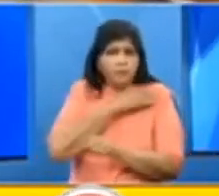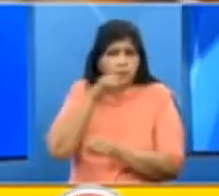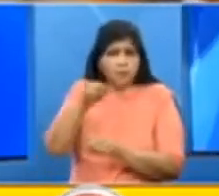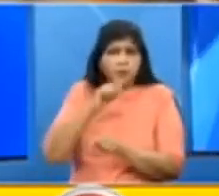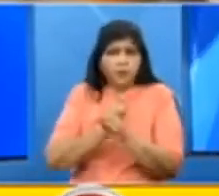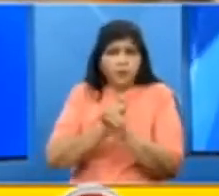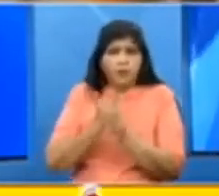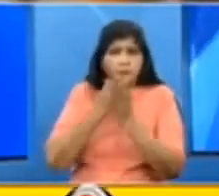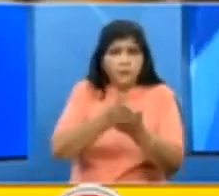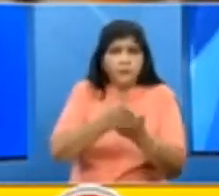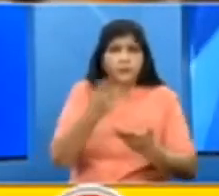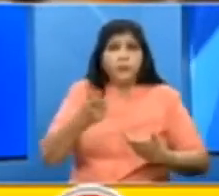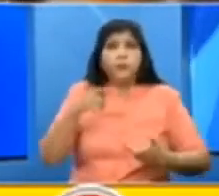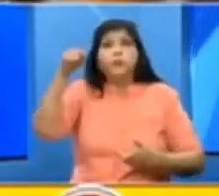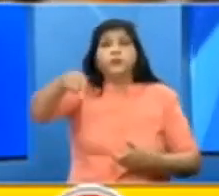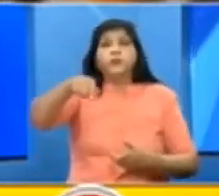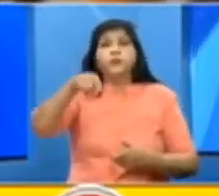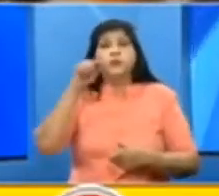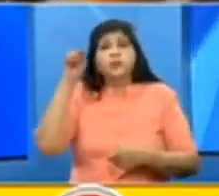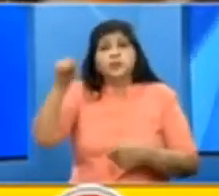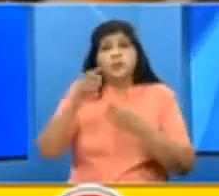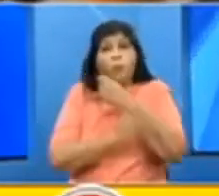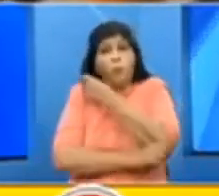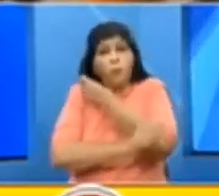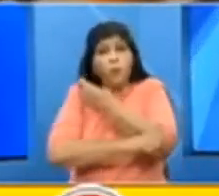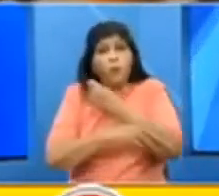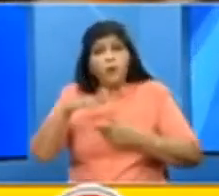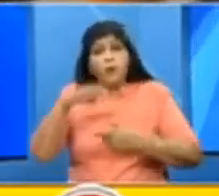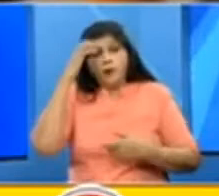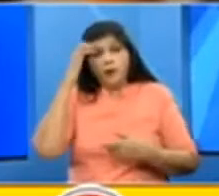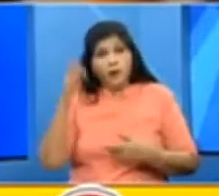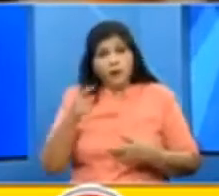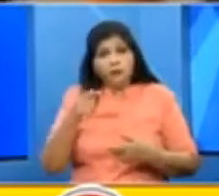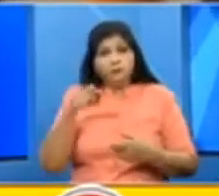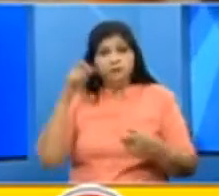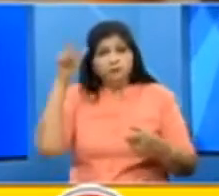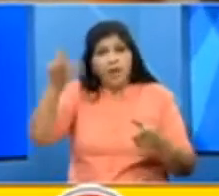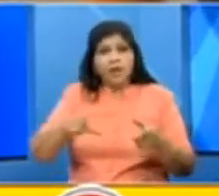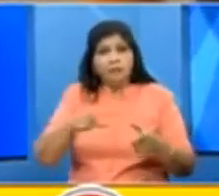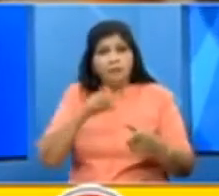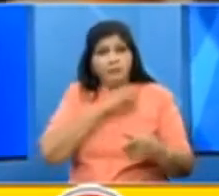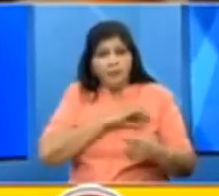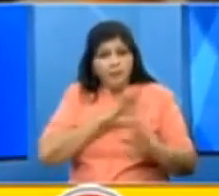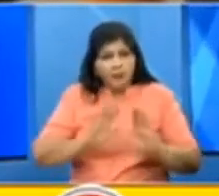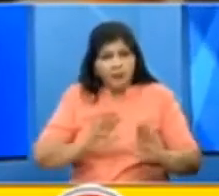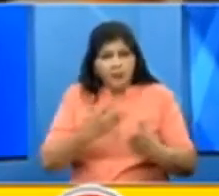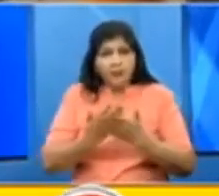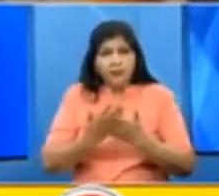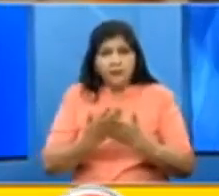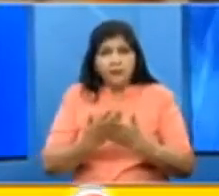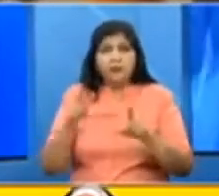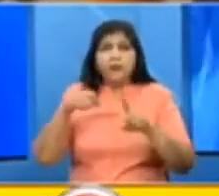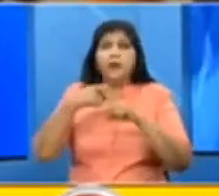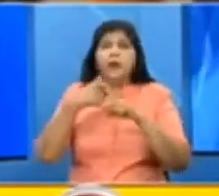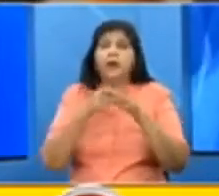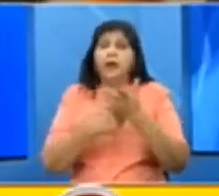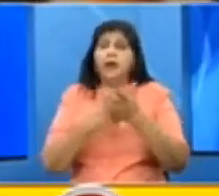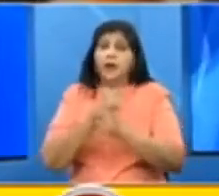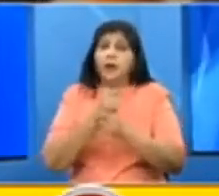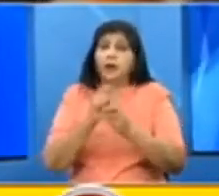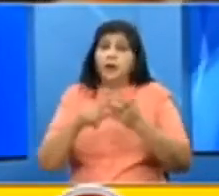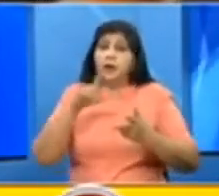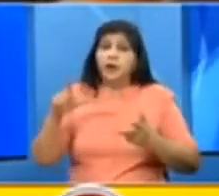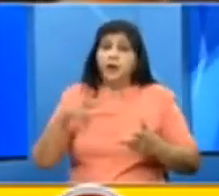होगी। कारगिल ने हमें दूसरा मंत्र दिया है, कोई महत्वपूर्ण निर्णय लेने से पहले हम ये